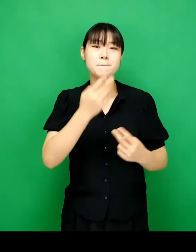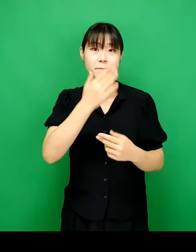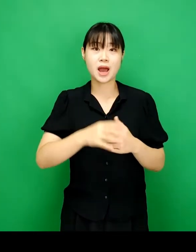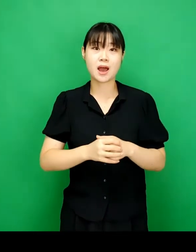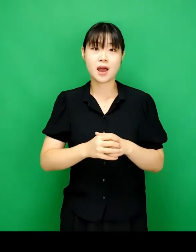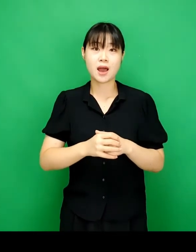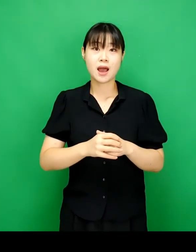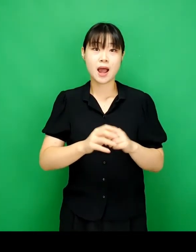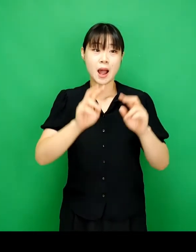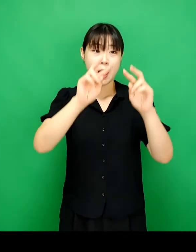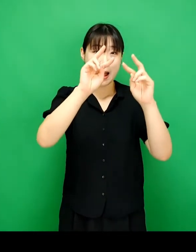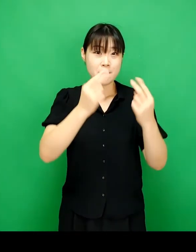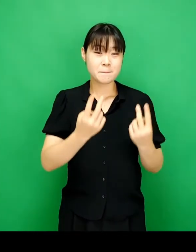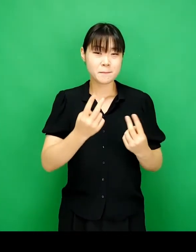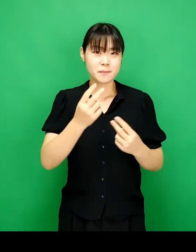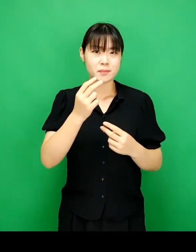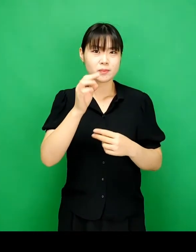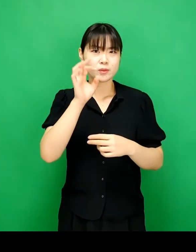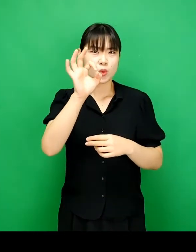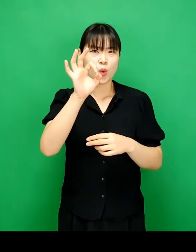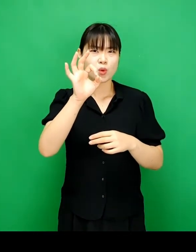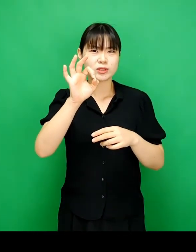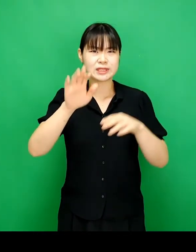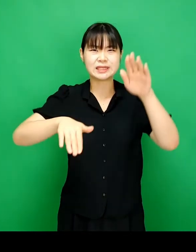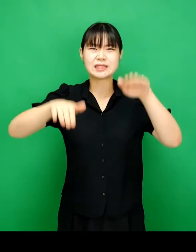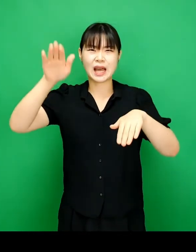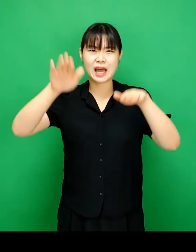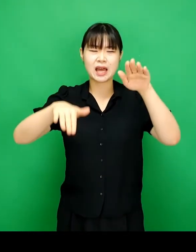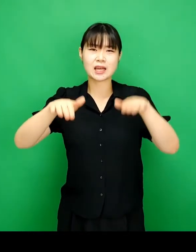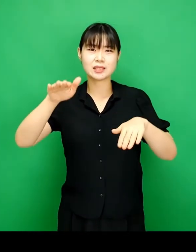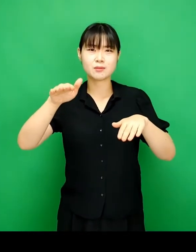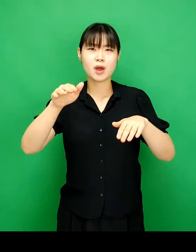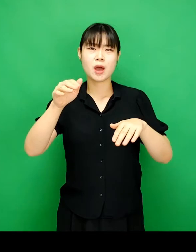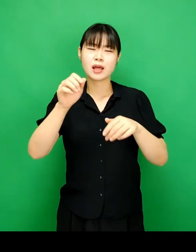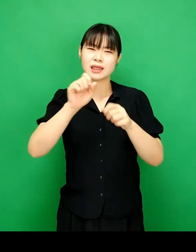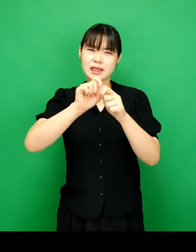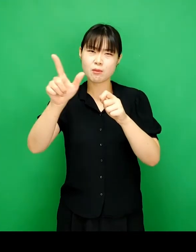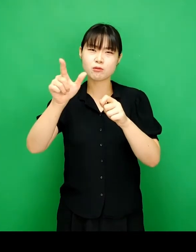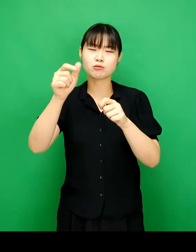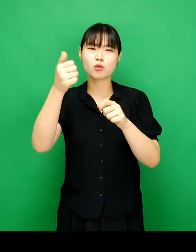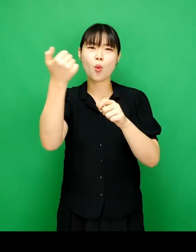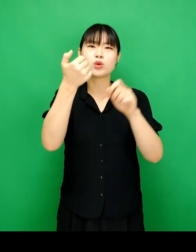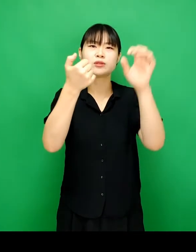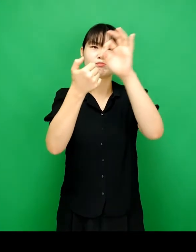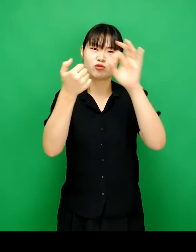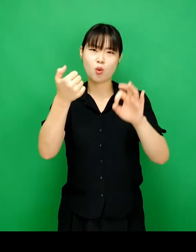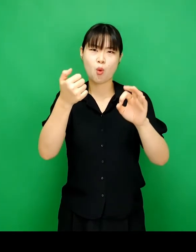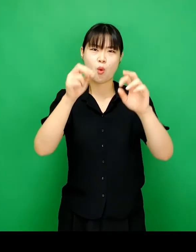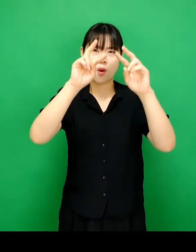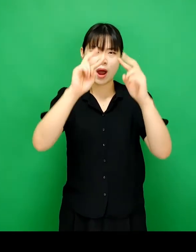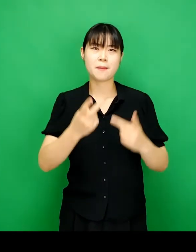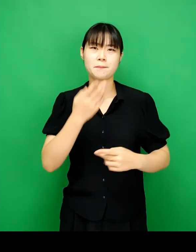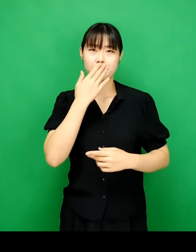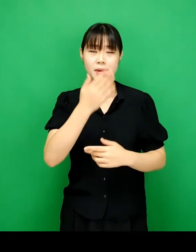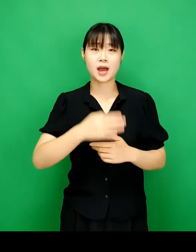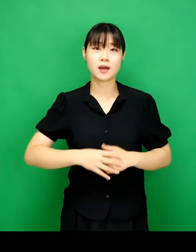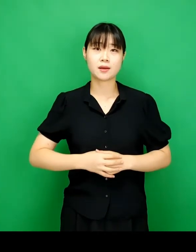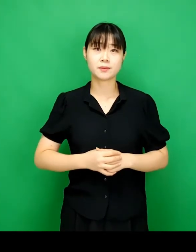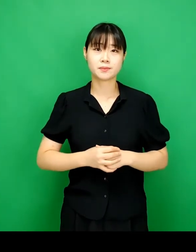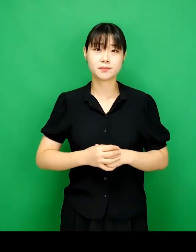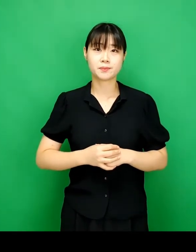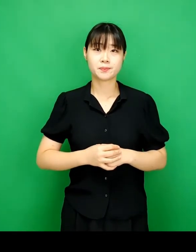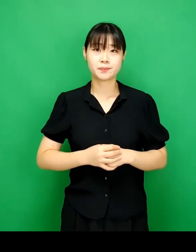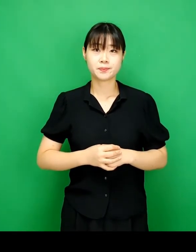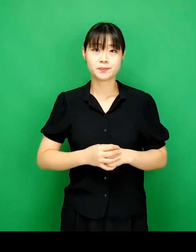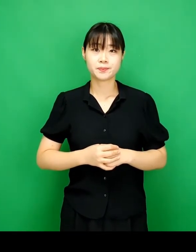있습니다. 감면 비율은 기관에 따라 상이하나 대부분 수수료의 50%를 감면받을 수